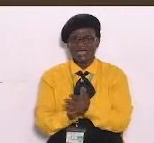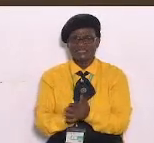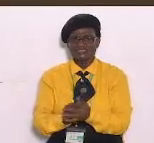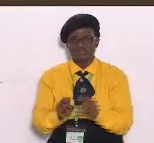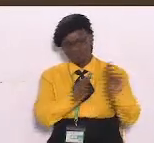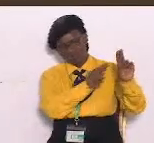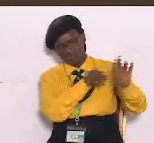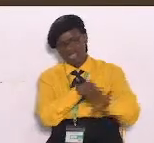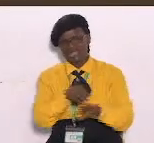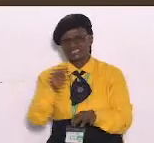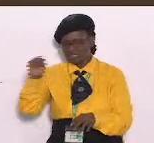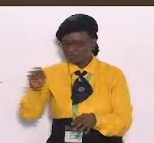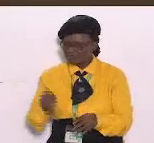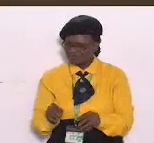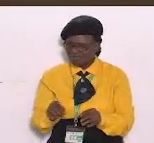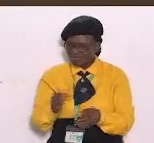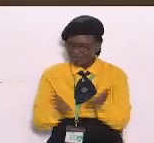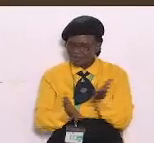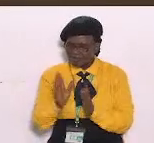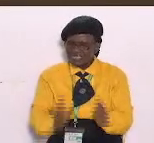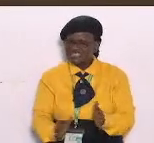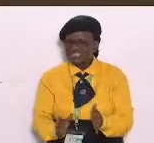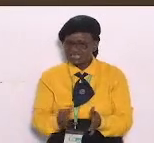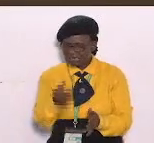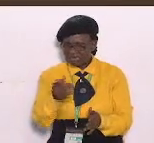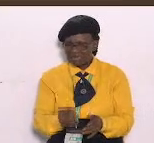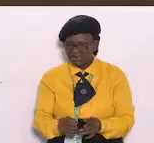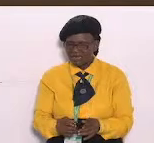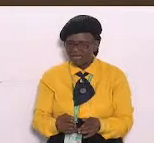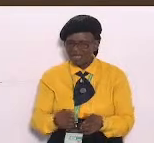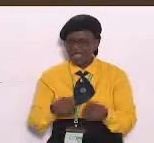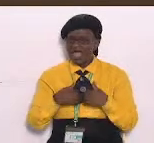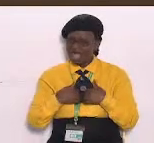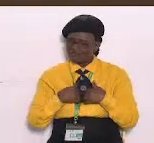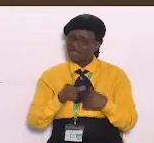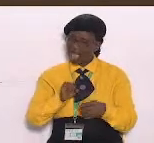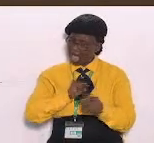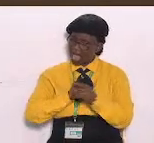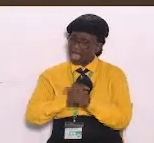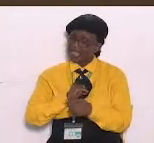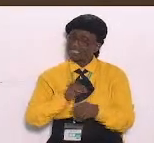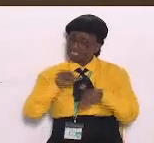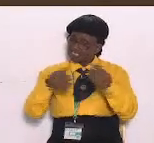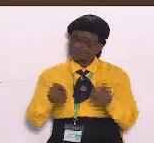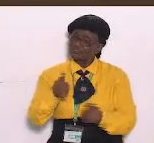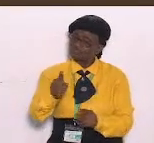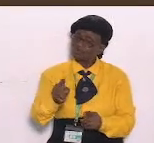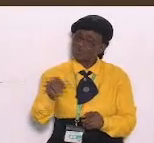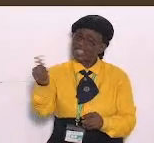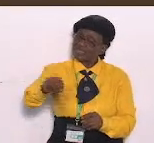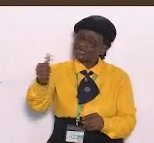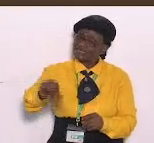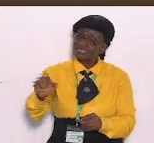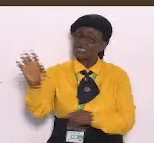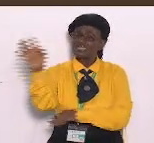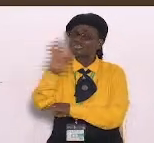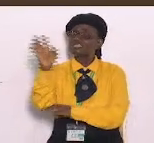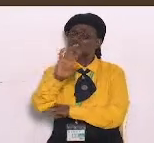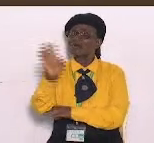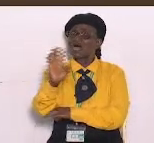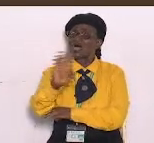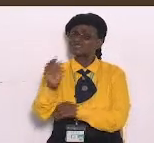saluer le chef regardé est-ce que j' déjà donné le